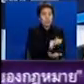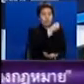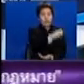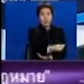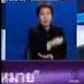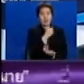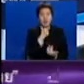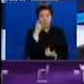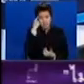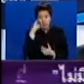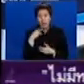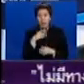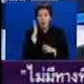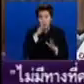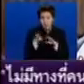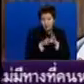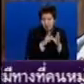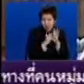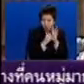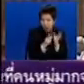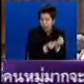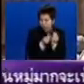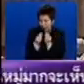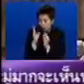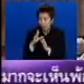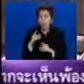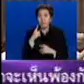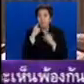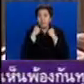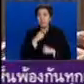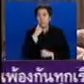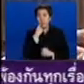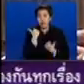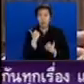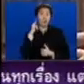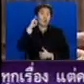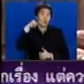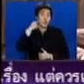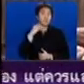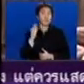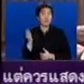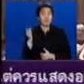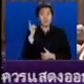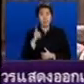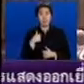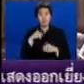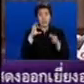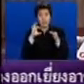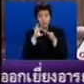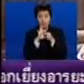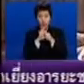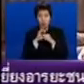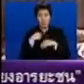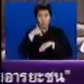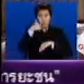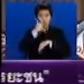ามัญประจำบ้านให้กับกลุ่มคนเสื้อแดงด้วยค่ะแพทย์หญิงสร้อยสะอางพิกุลสดผู้อำนวยการศูนย์บริการโลหิตแห่งชาติสภาก